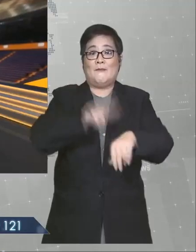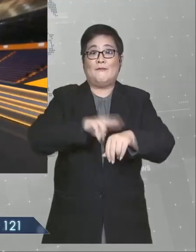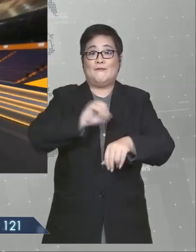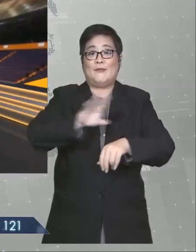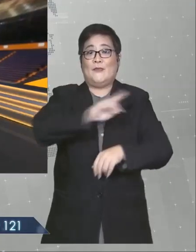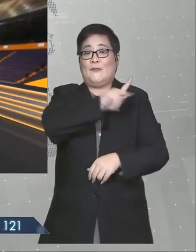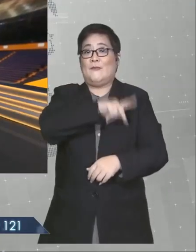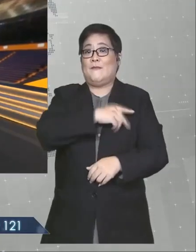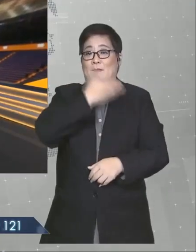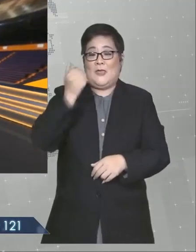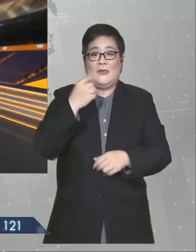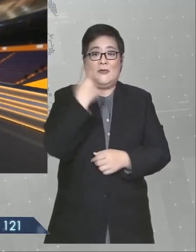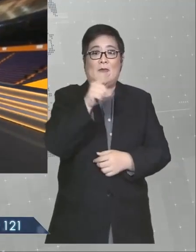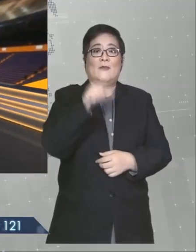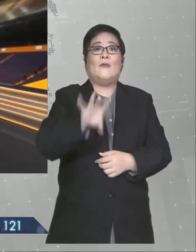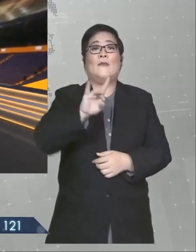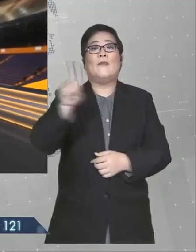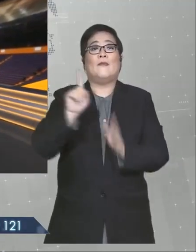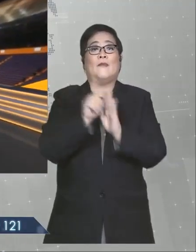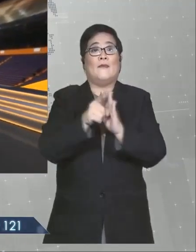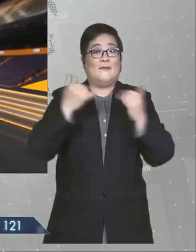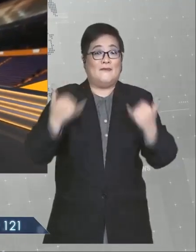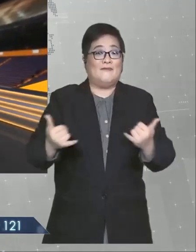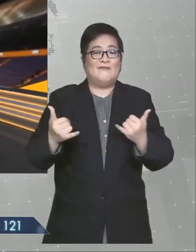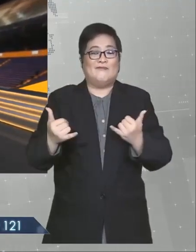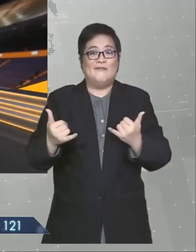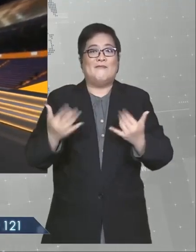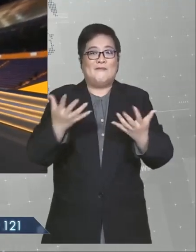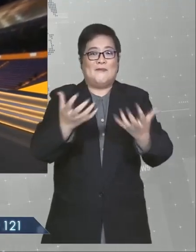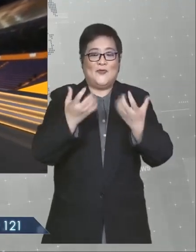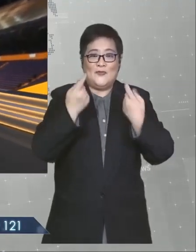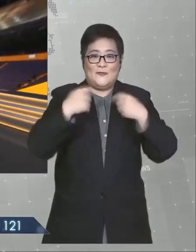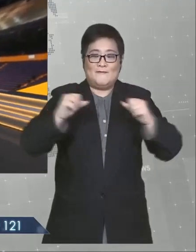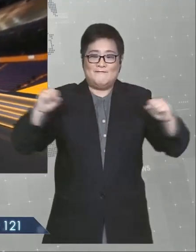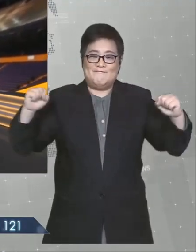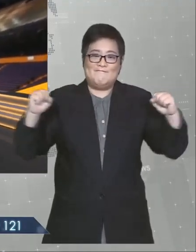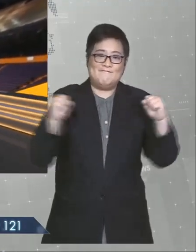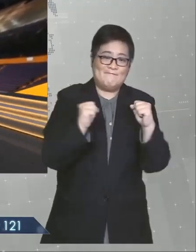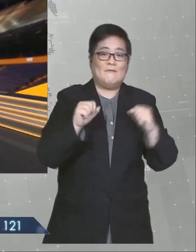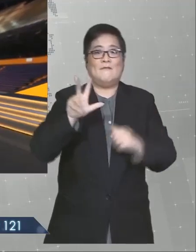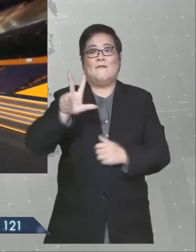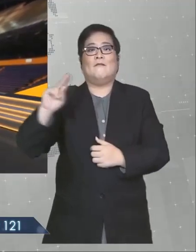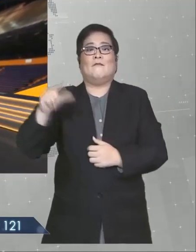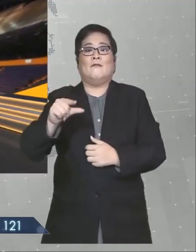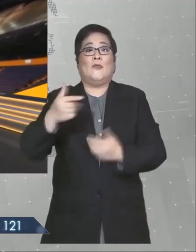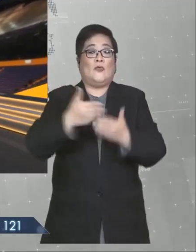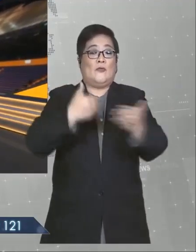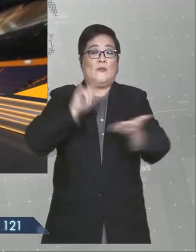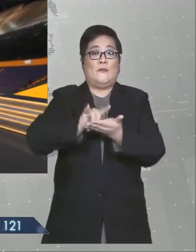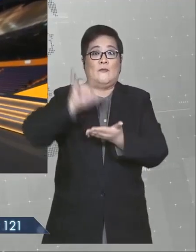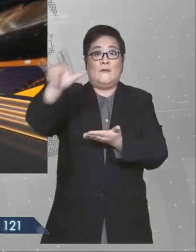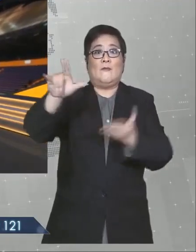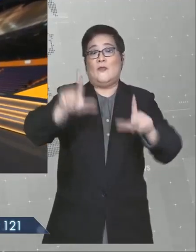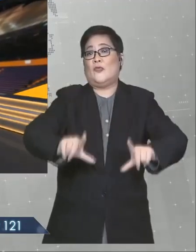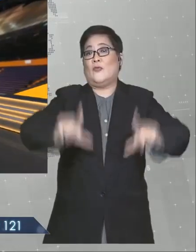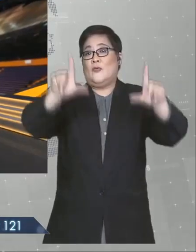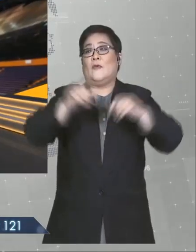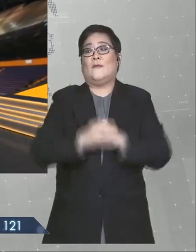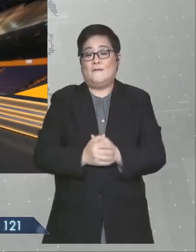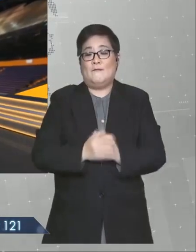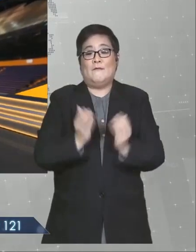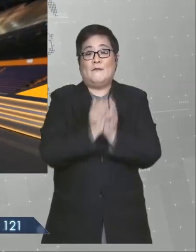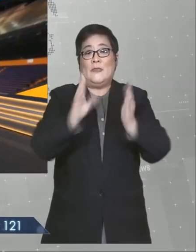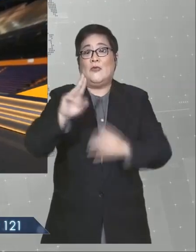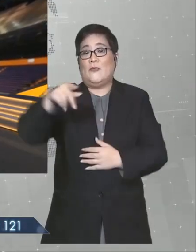terbaik 11.81 saat itu kini sedang bergelut untuk menurunkan berat badan 3 kg sebelum berlepas ke Tokyo.